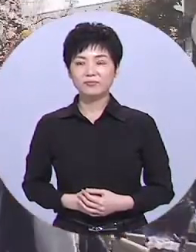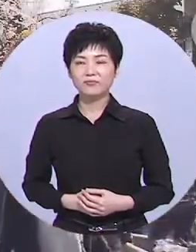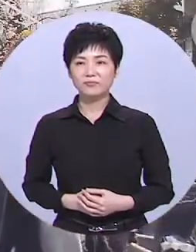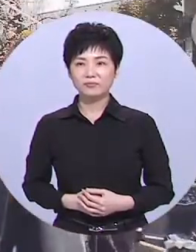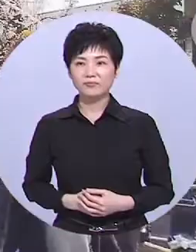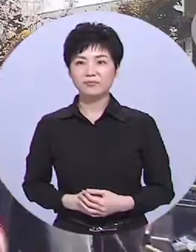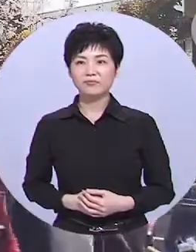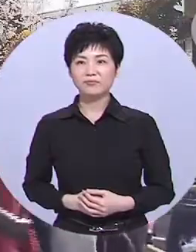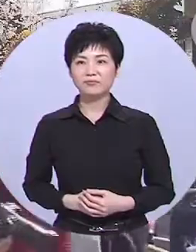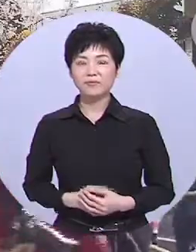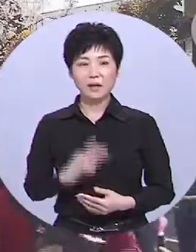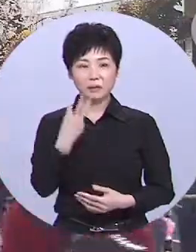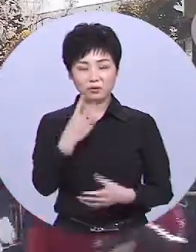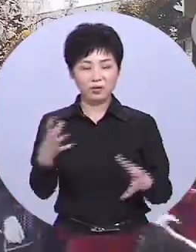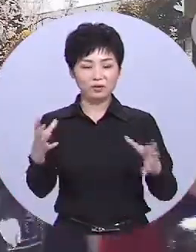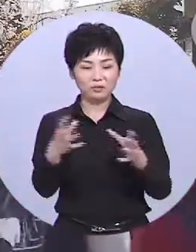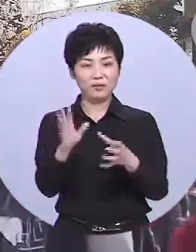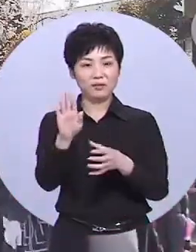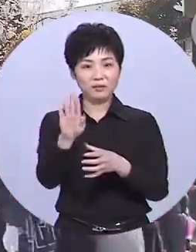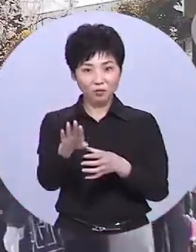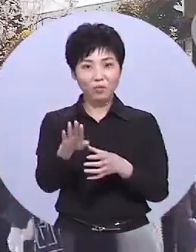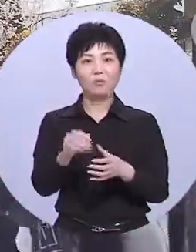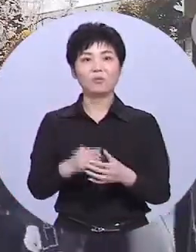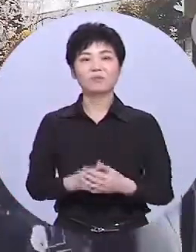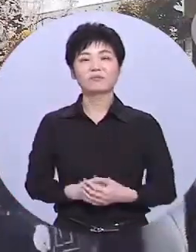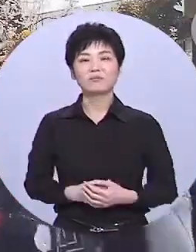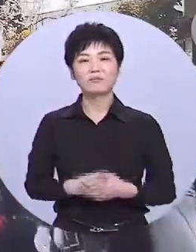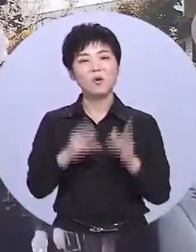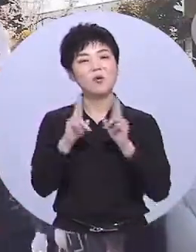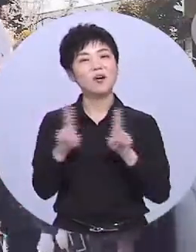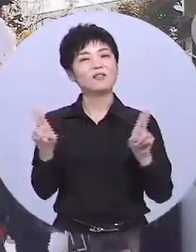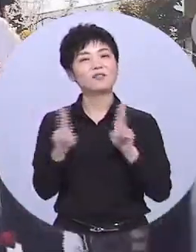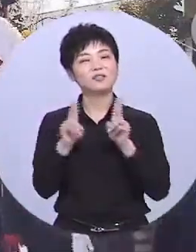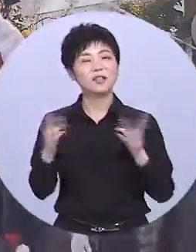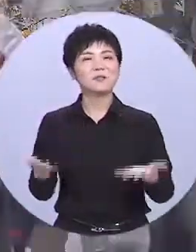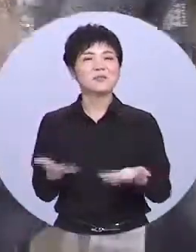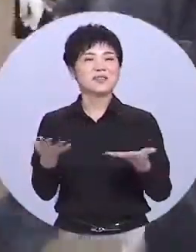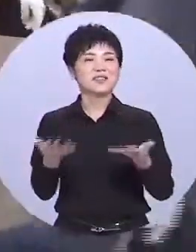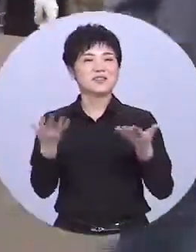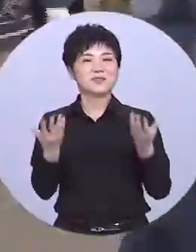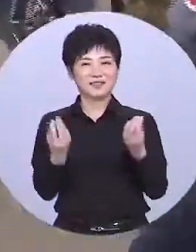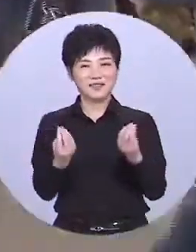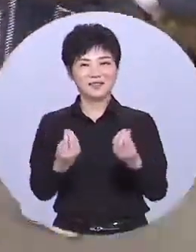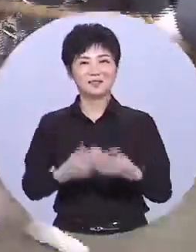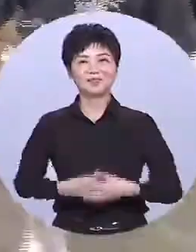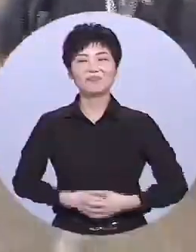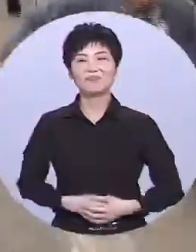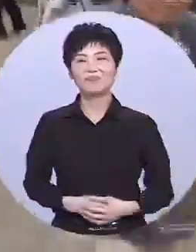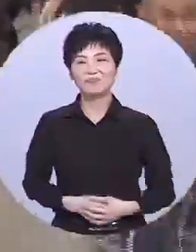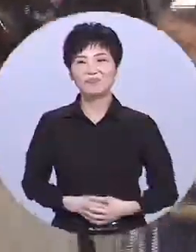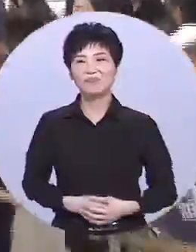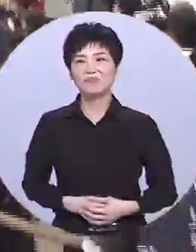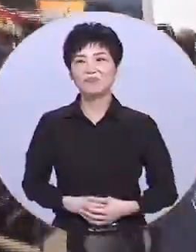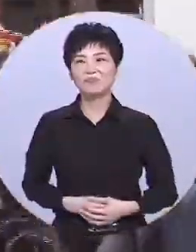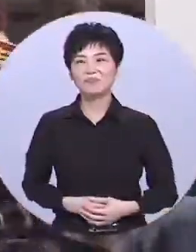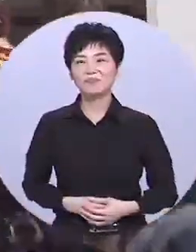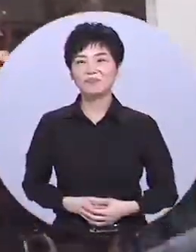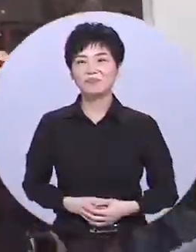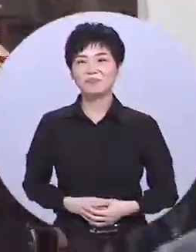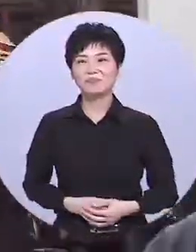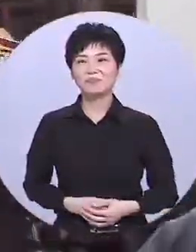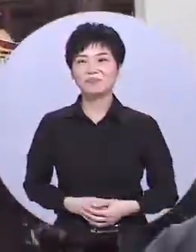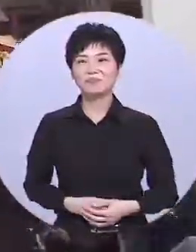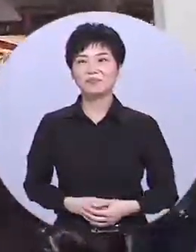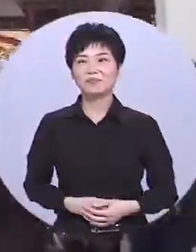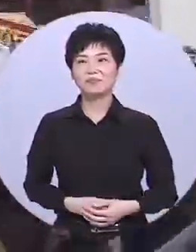このあと3台の屋台や傘鉾は軽妙な屋台囃子を響かせながら秩父寺に繰り出し春